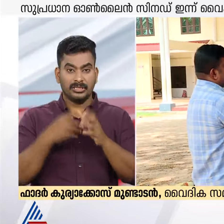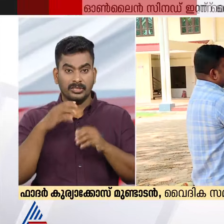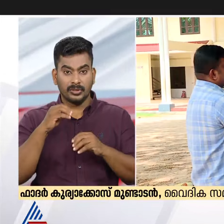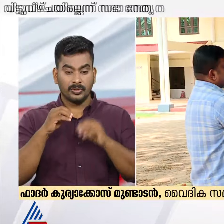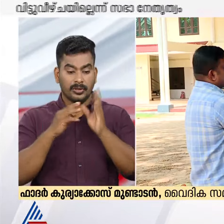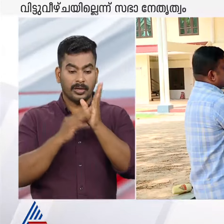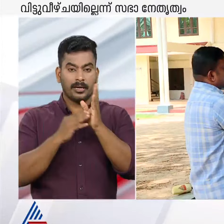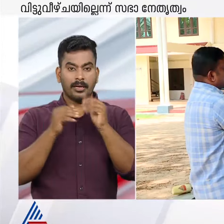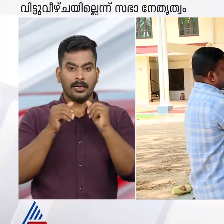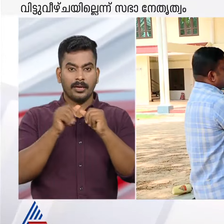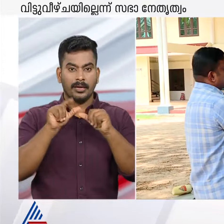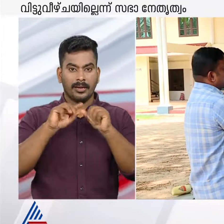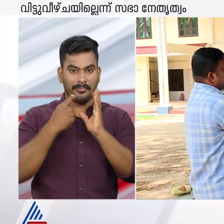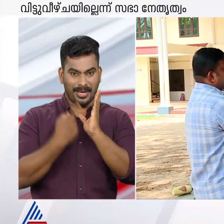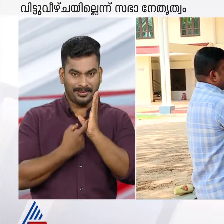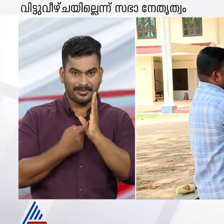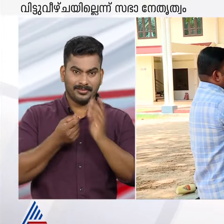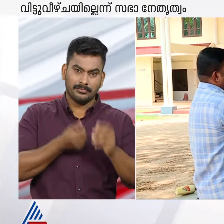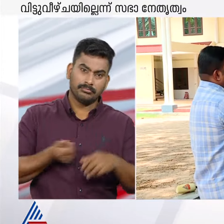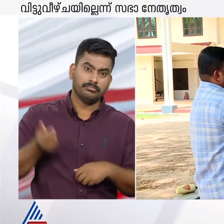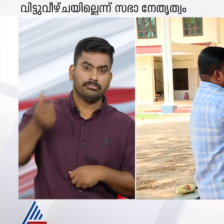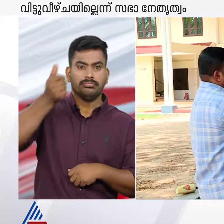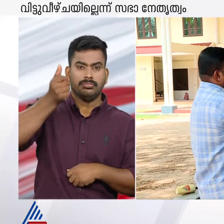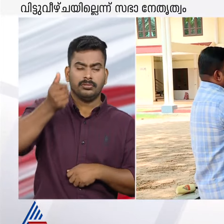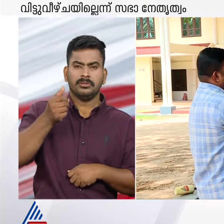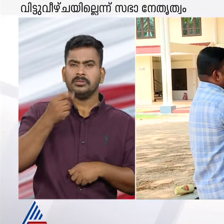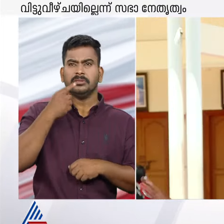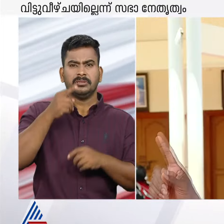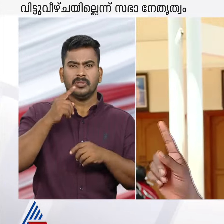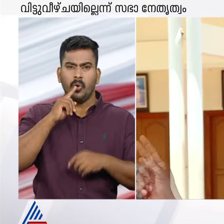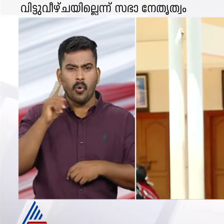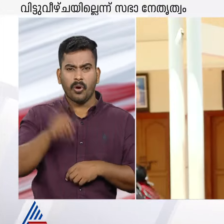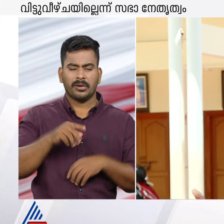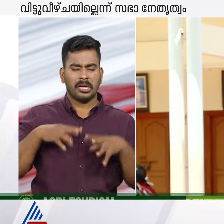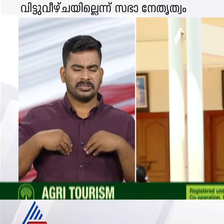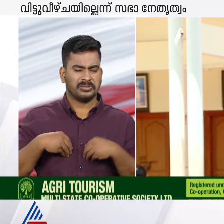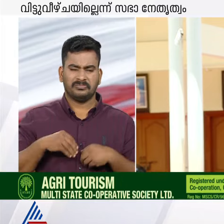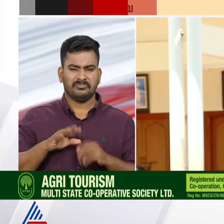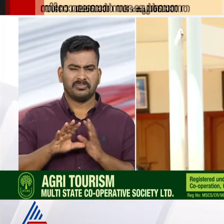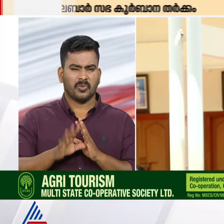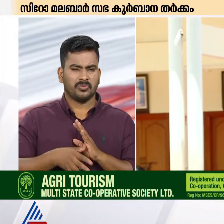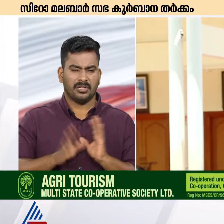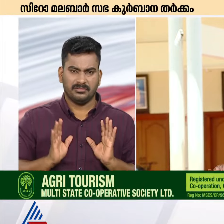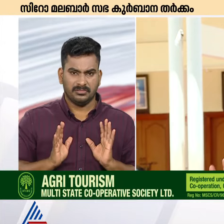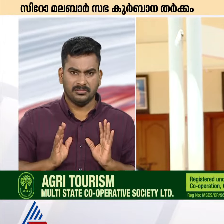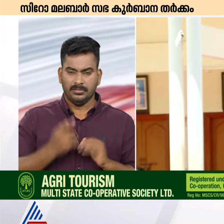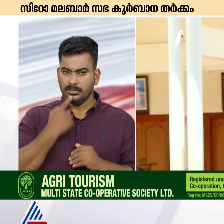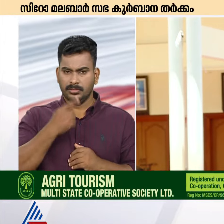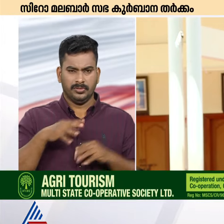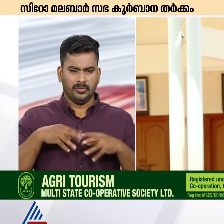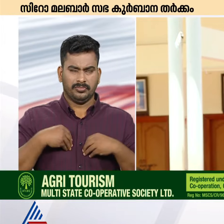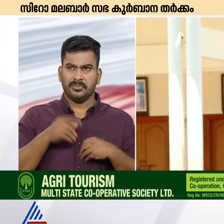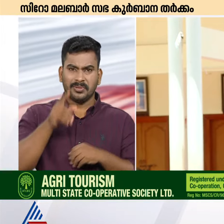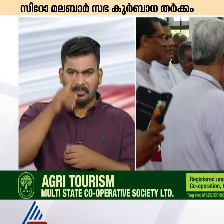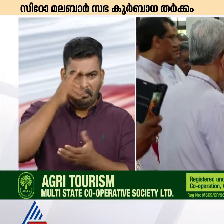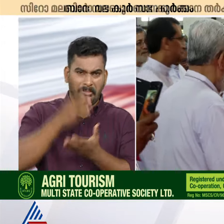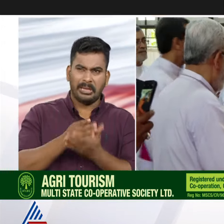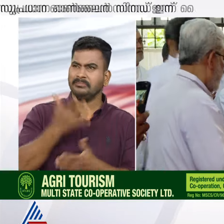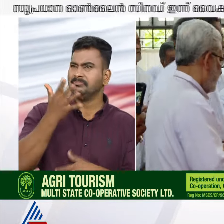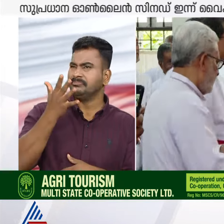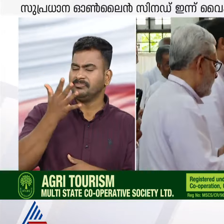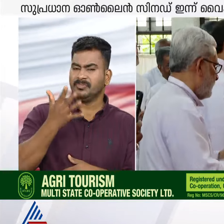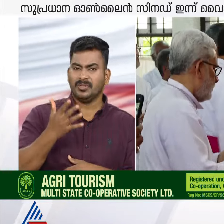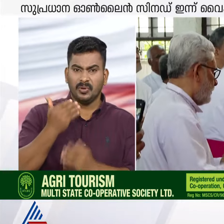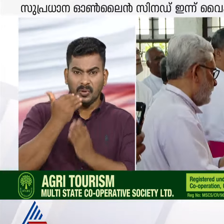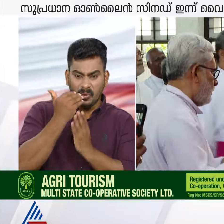പ്രാർത്ഥന. സഭാതലവനായ മേജർ ആർച്ച് ബിഷപ്പിനെ തന്നെ വിശ്വാസമില്ലെന്ന് എറണാകുളം അങ്കമാലി അതിരൂപത വൈദിക സമിതി സെക്രട്ടറി തന്നെ വ്യക്തമാക്കിയ സാഹചര്യത്തിലാണ്